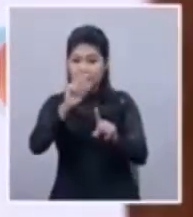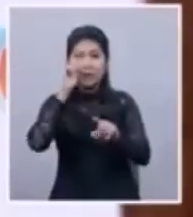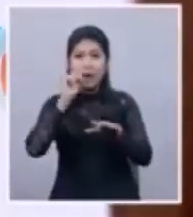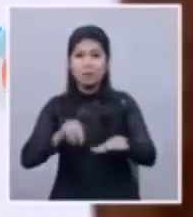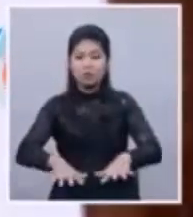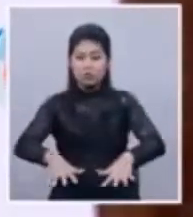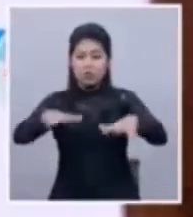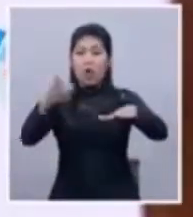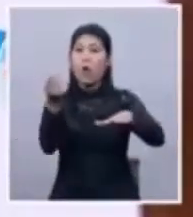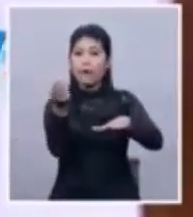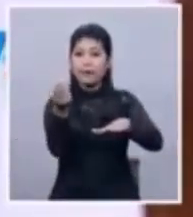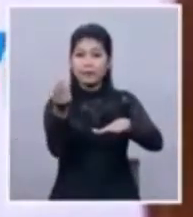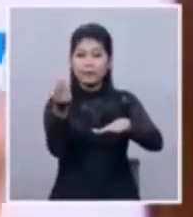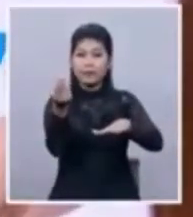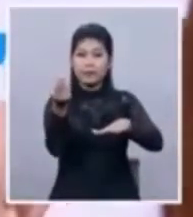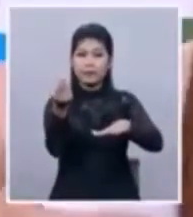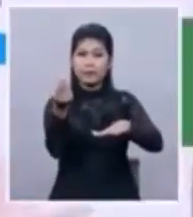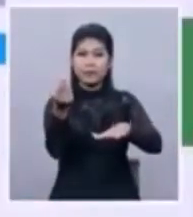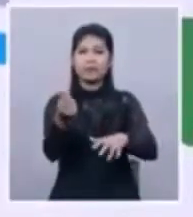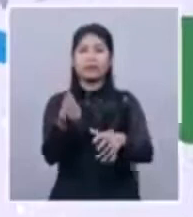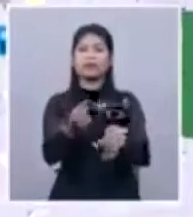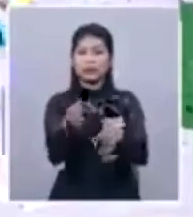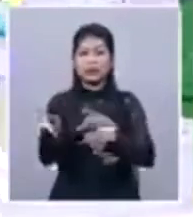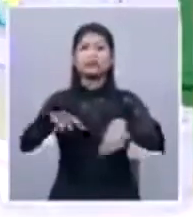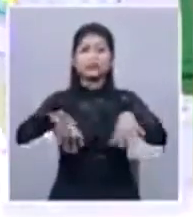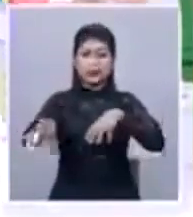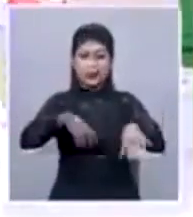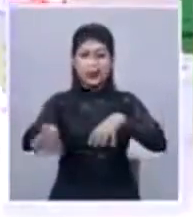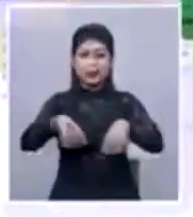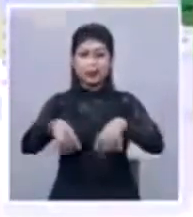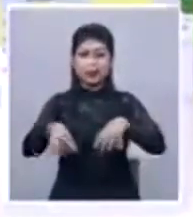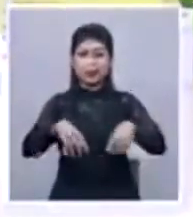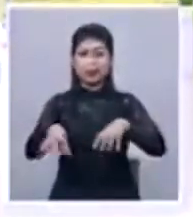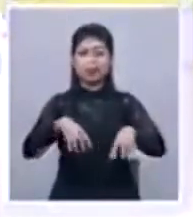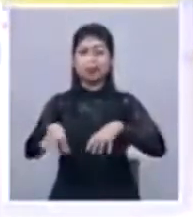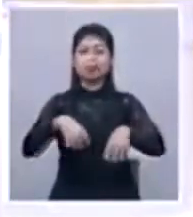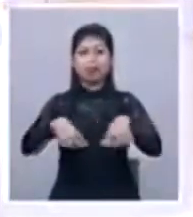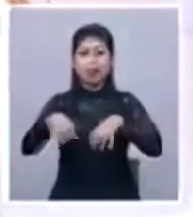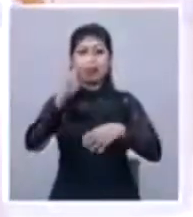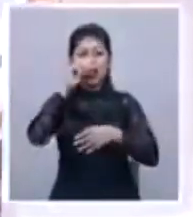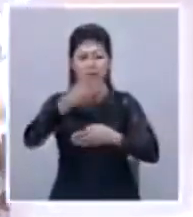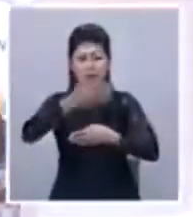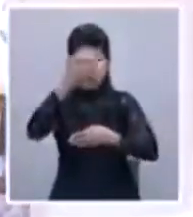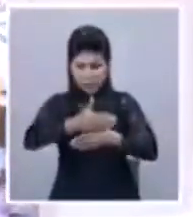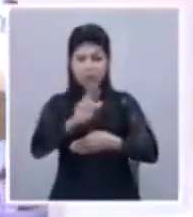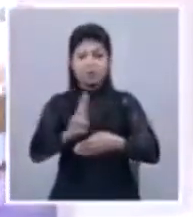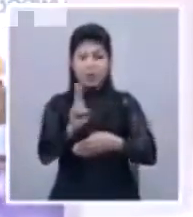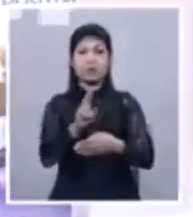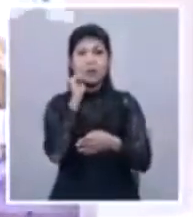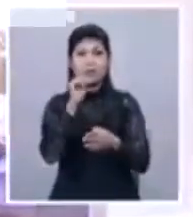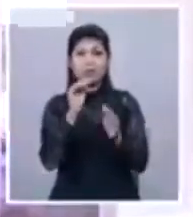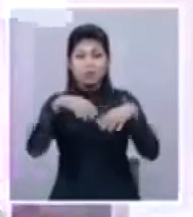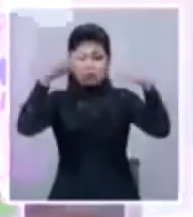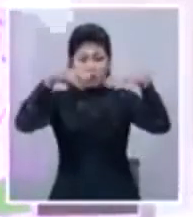ลิ่งสูงเท่าไหร่นะครับแล้วก็มาทำไงครับมาจัดการหมายถึงว่าน้ำในเขื่อนเนี่ยยังต้องใช้นะถึงมันจะอยู่ในฤดูฝ